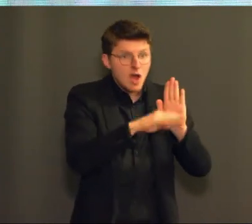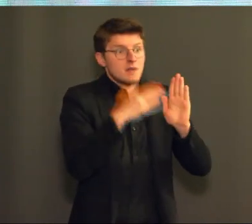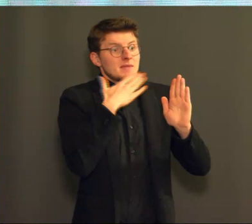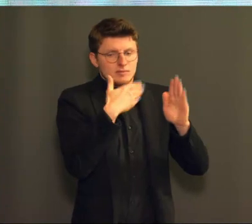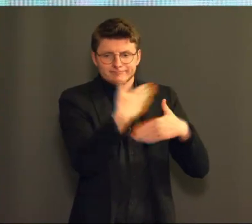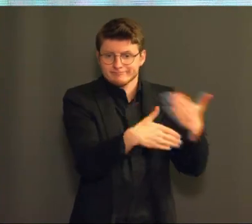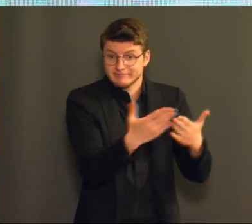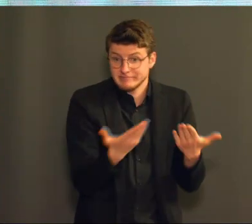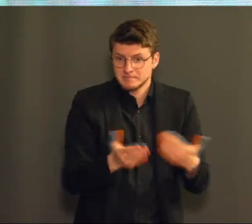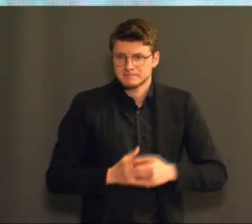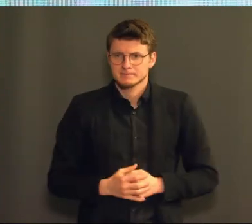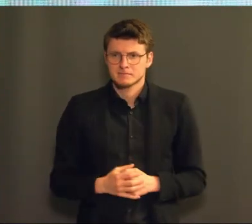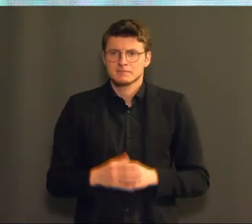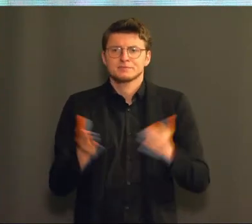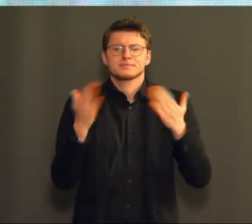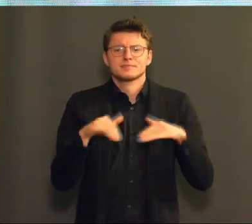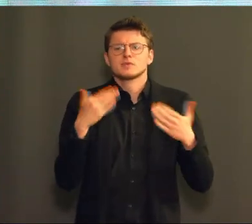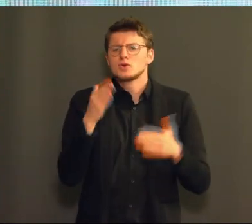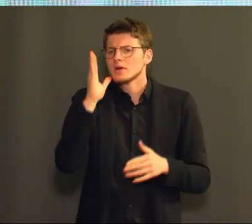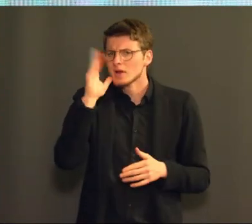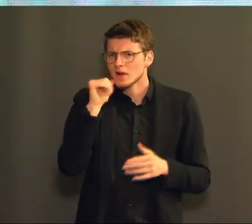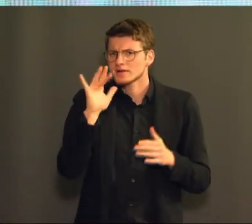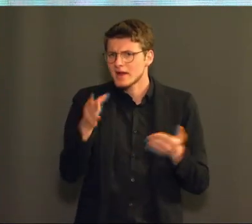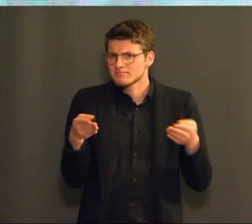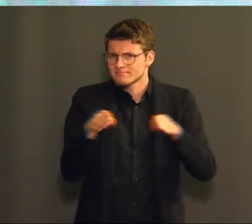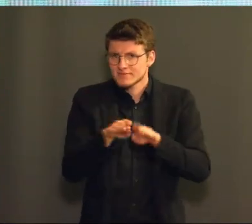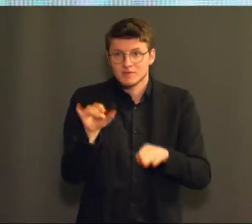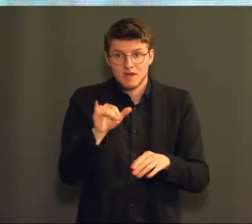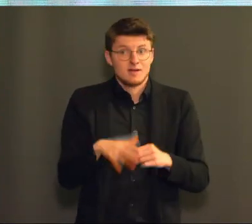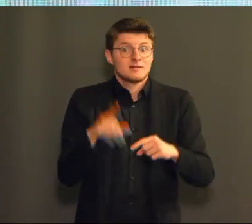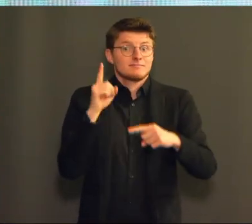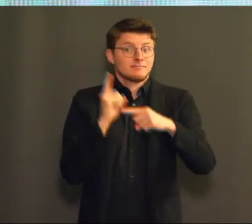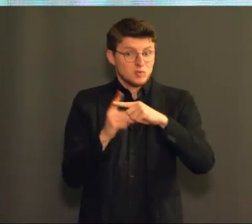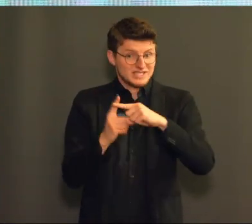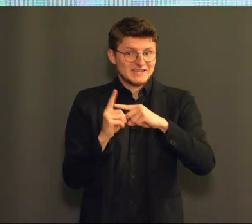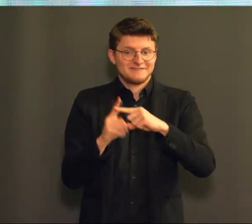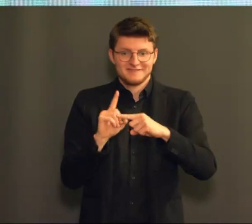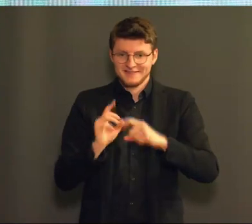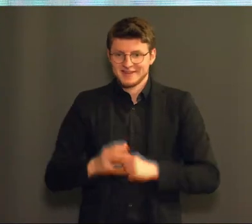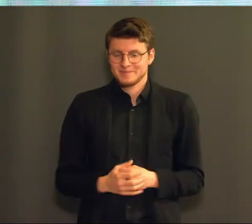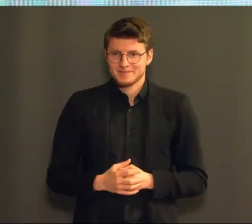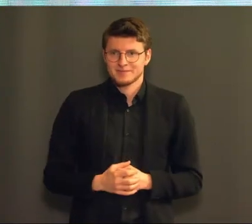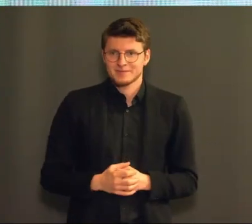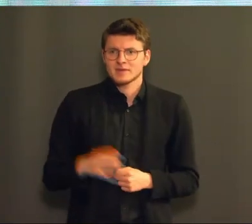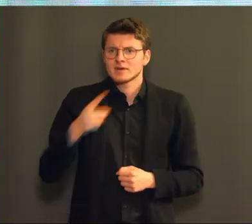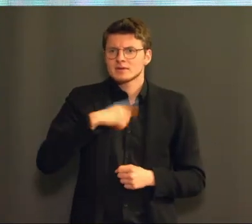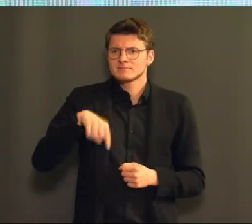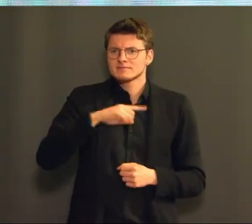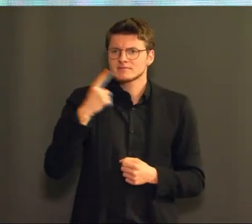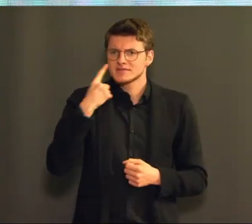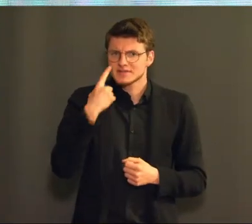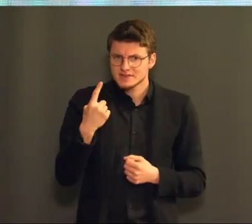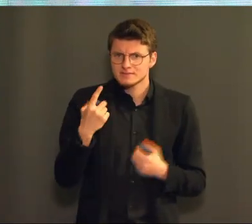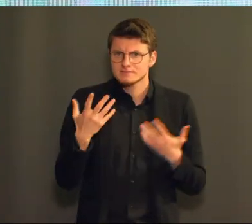Ten slotte wil ik nog even afronden met een positieve noot. We stellen dus vast dat in de meest